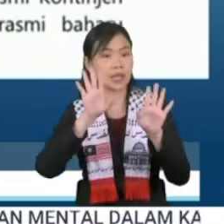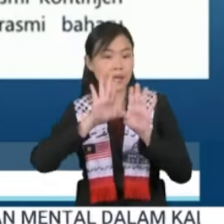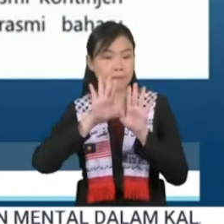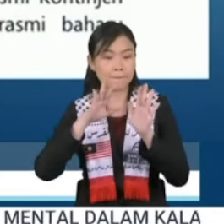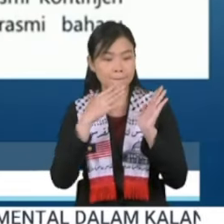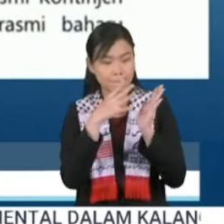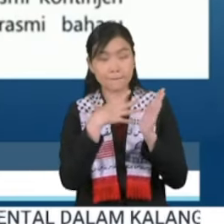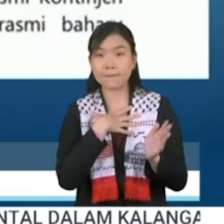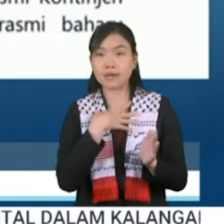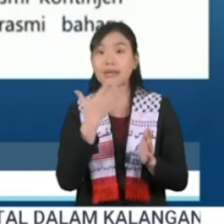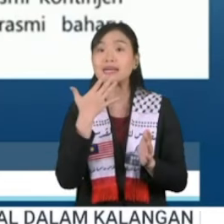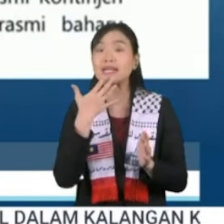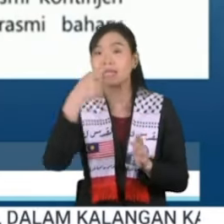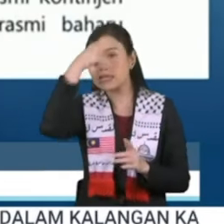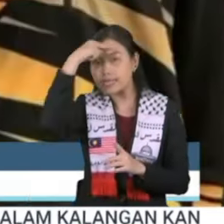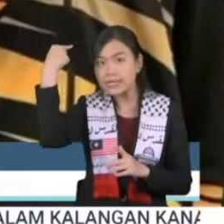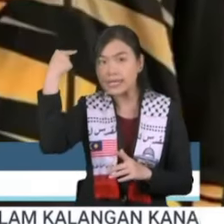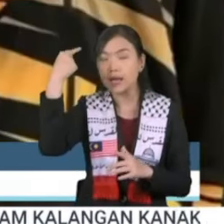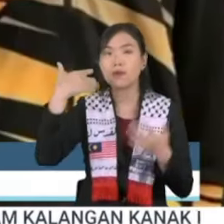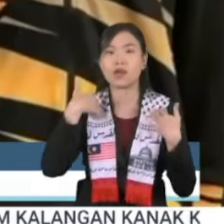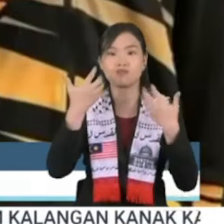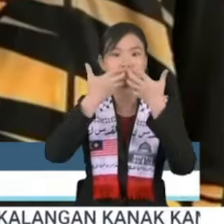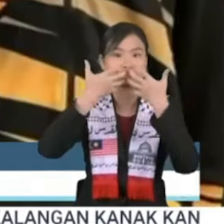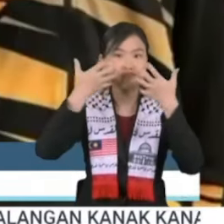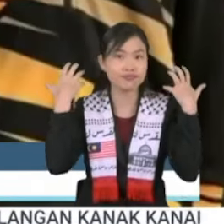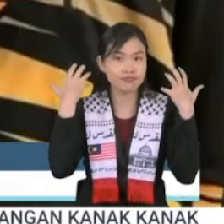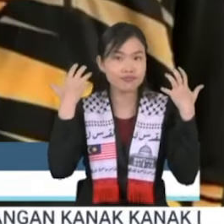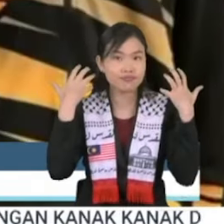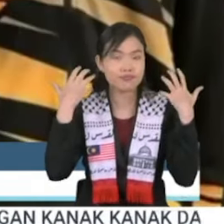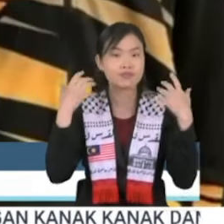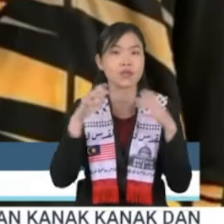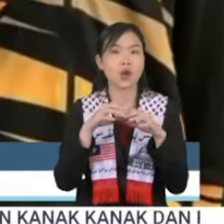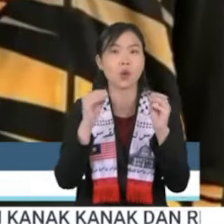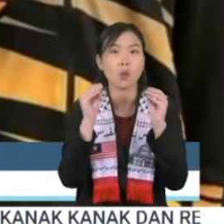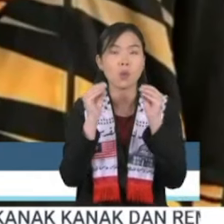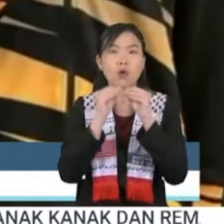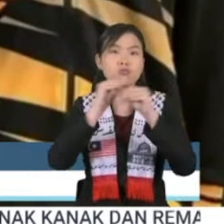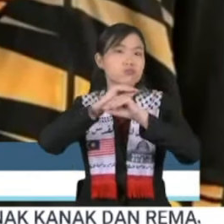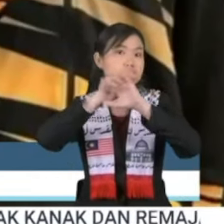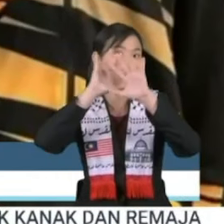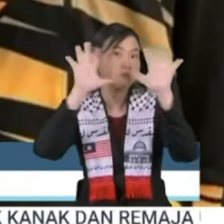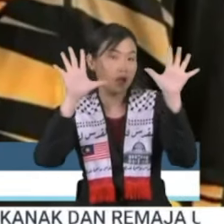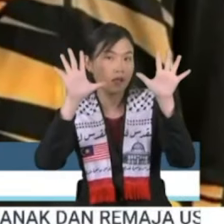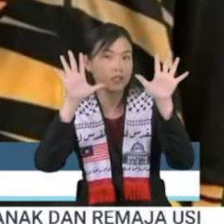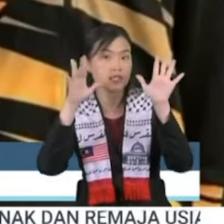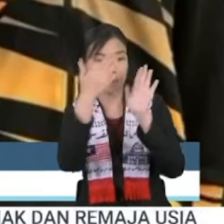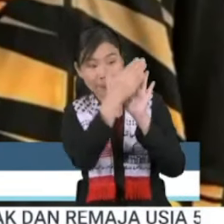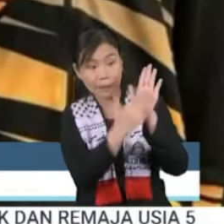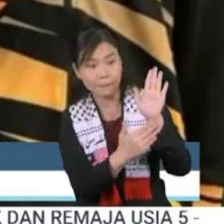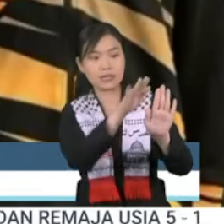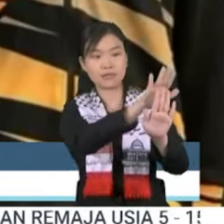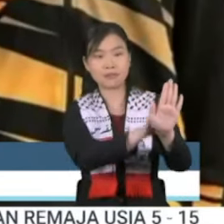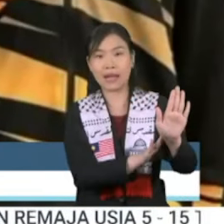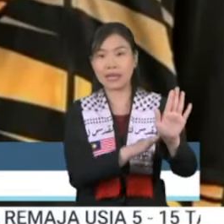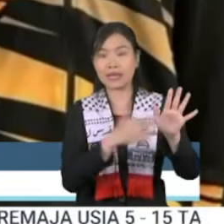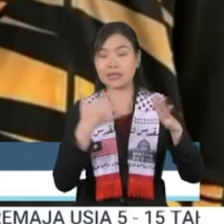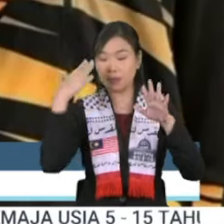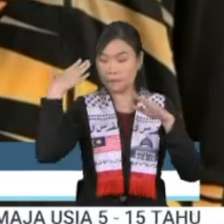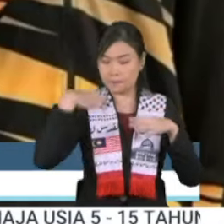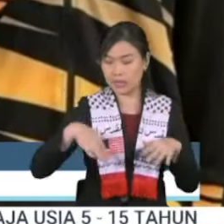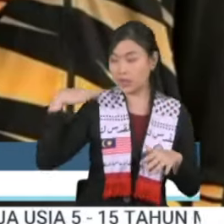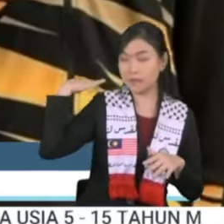wan hitam dengan belang harimau berwarna kuning lebih jelas dan besar pada sebelah hadapan dan belakang jaket.